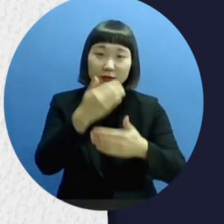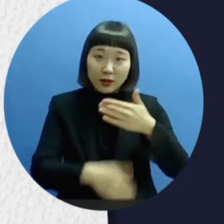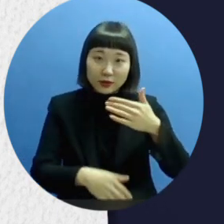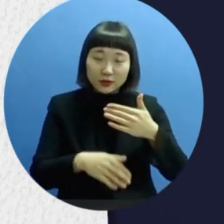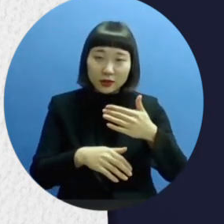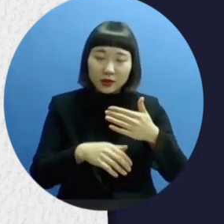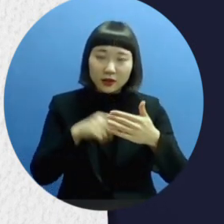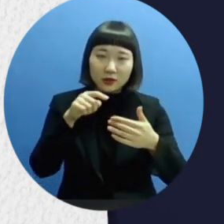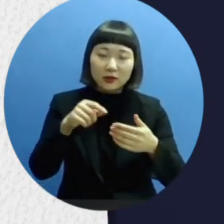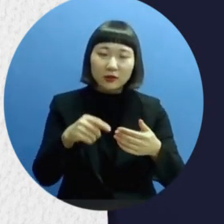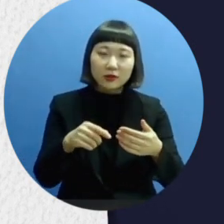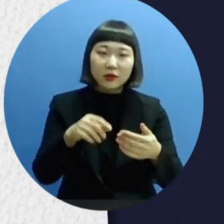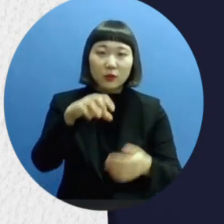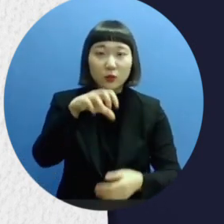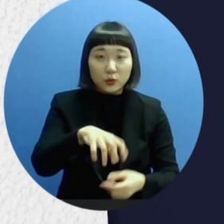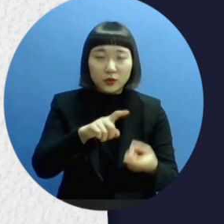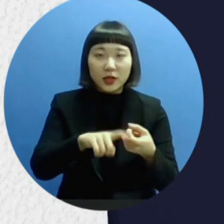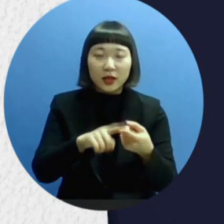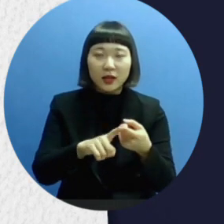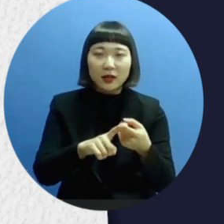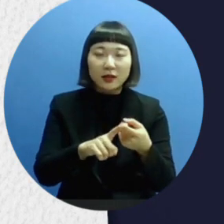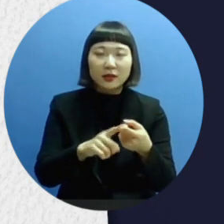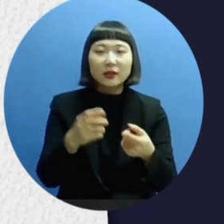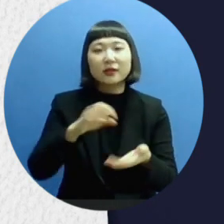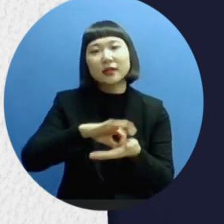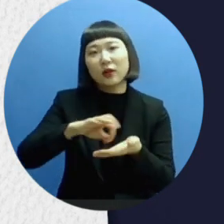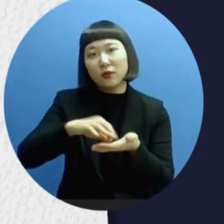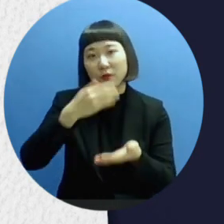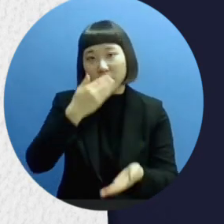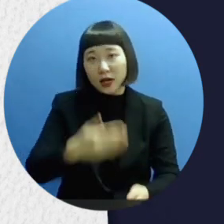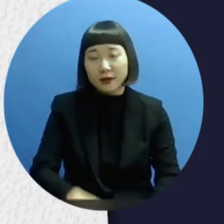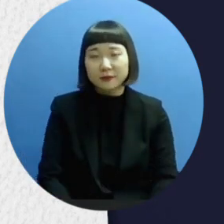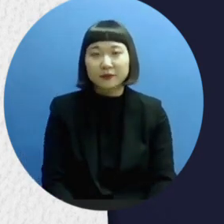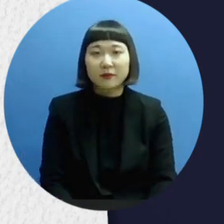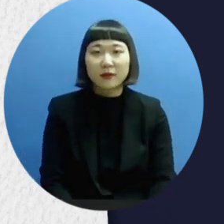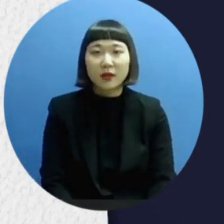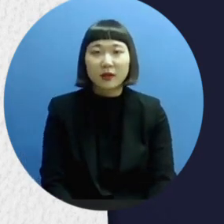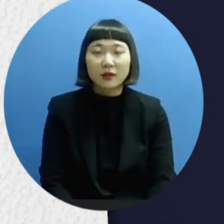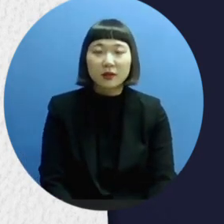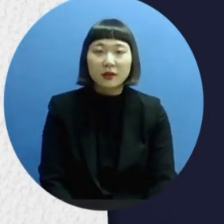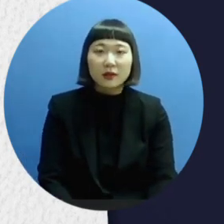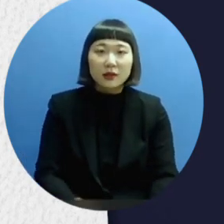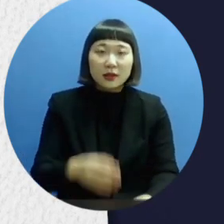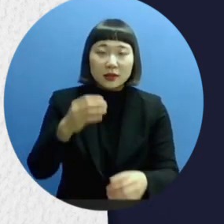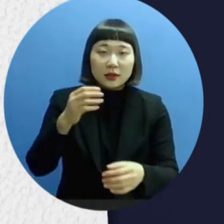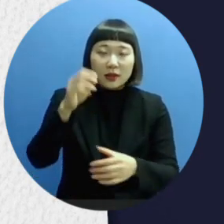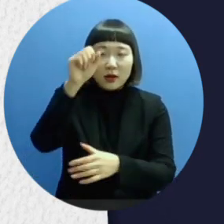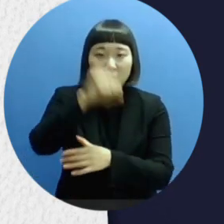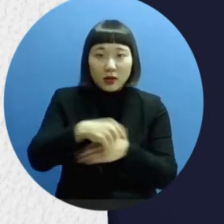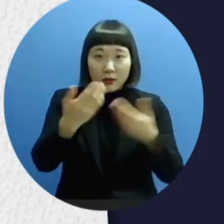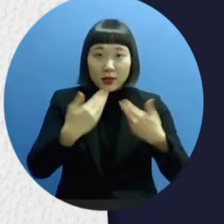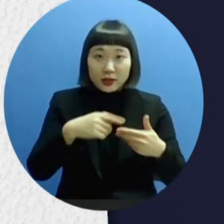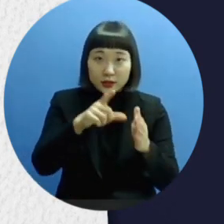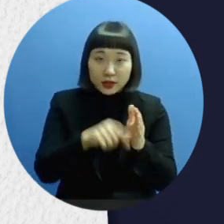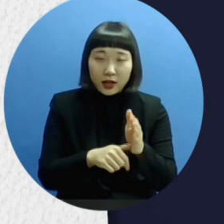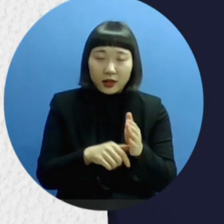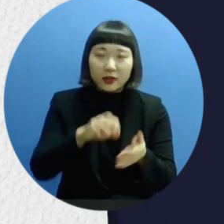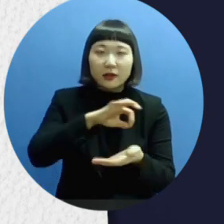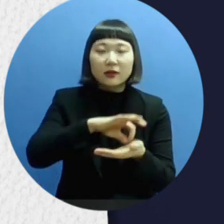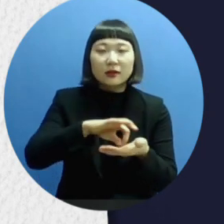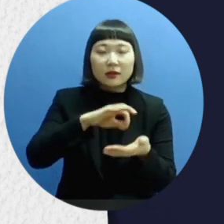했습니다. 전차인이 수의 계약이나 지명 경쟁 계약으로 사용 허가를 받은 경우에는 사용 기간을 5년으로